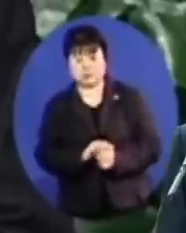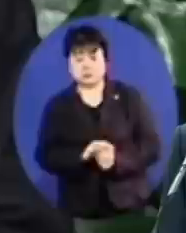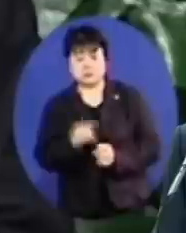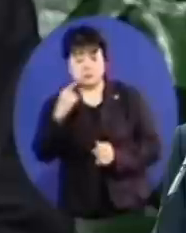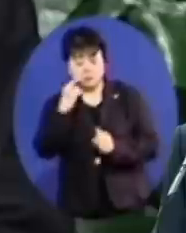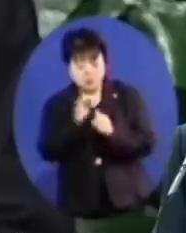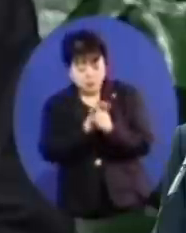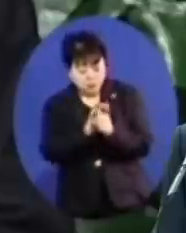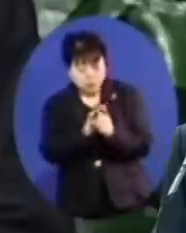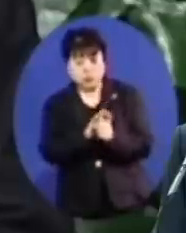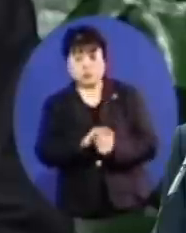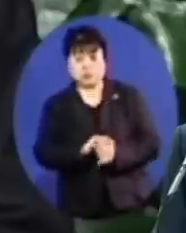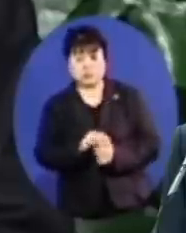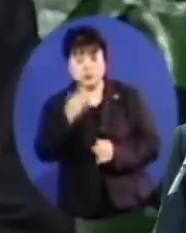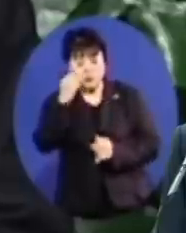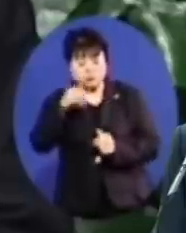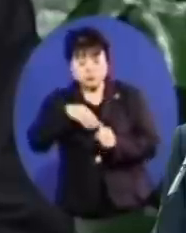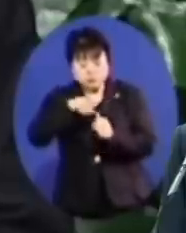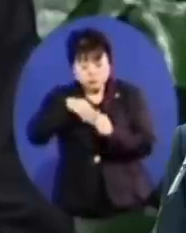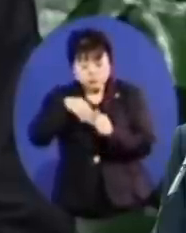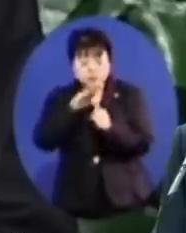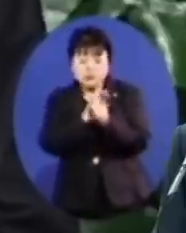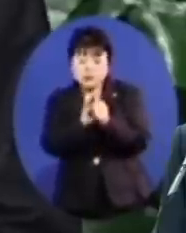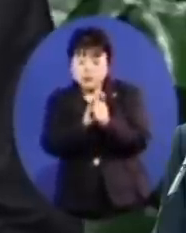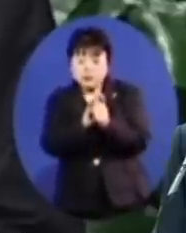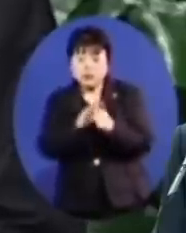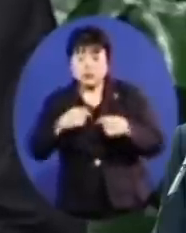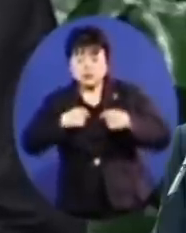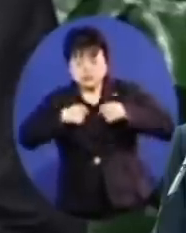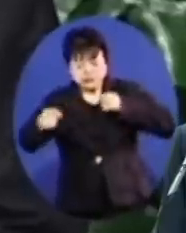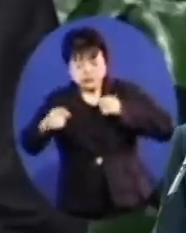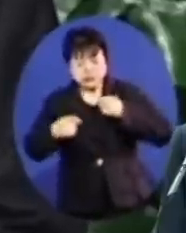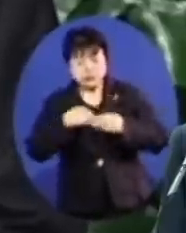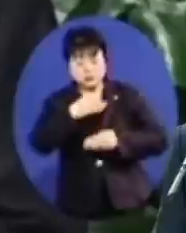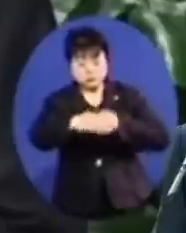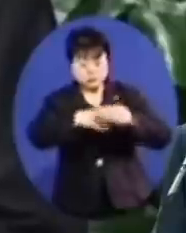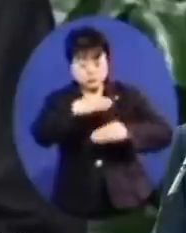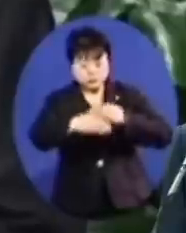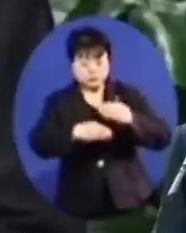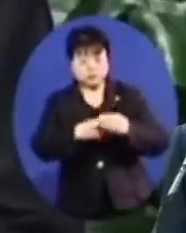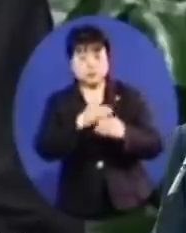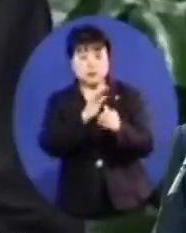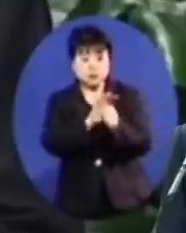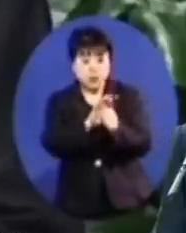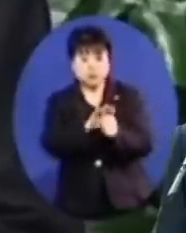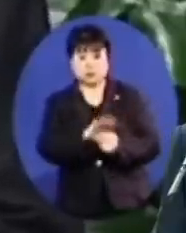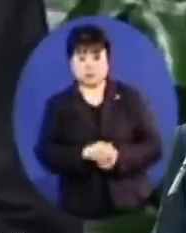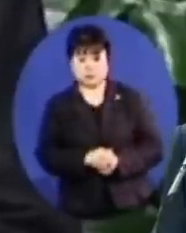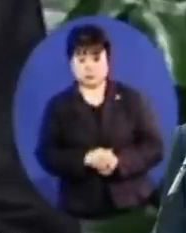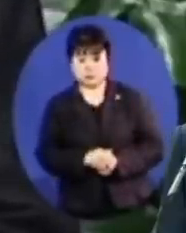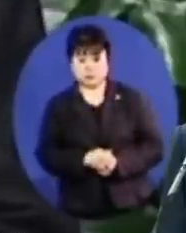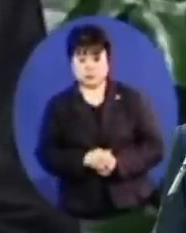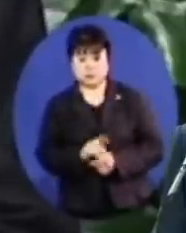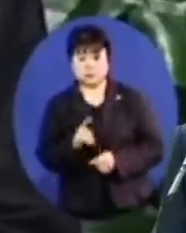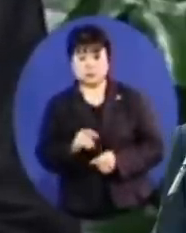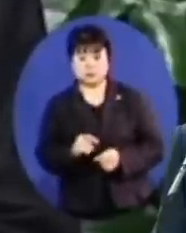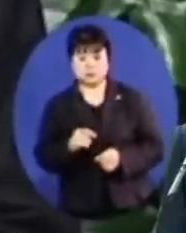부어서 유하게 만들고 자기 옷을 찢어서 붕대를 만들어서 감고 그리고 그를